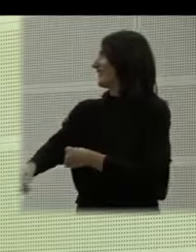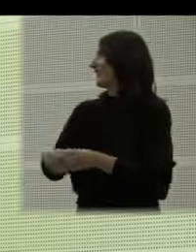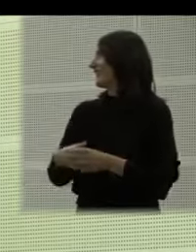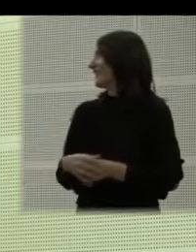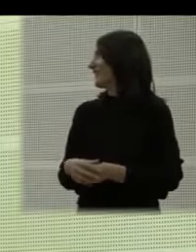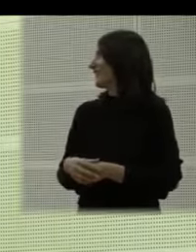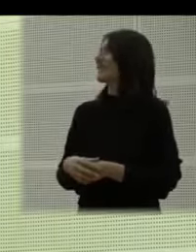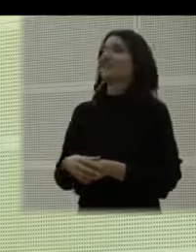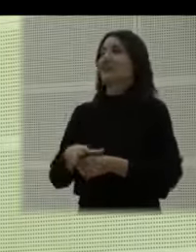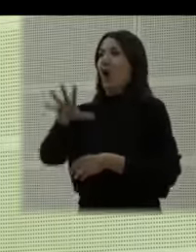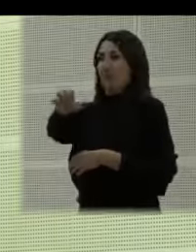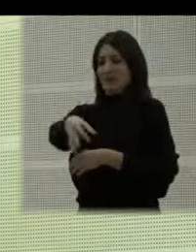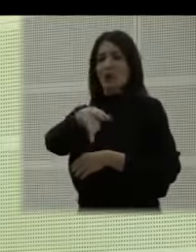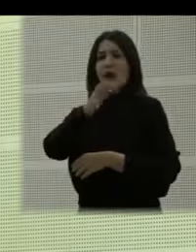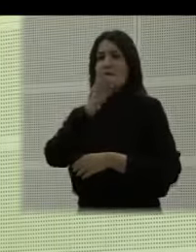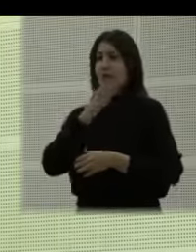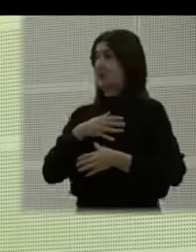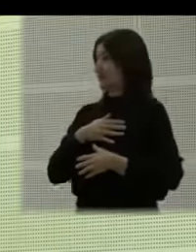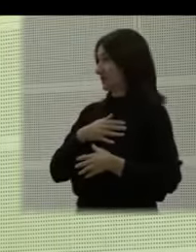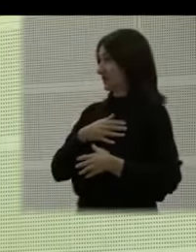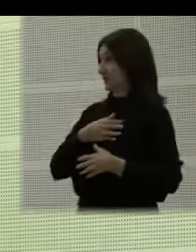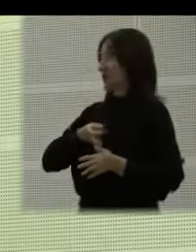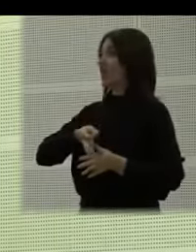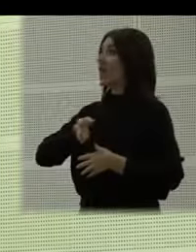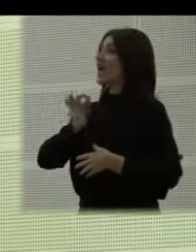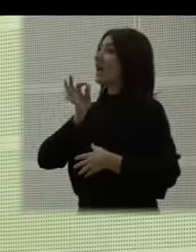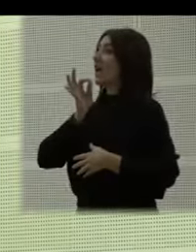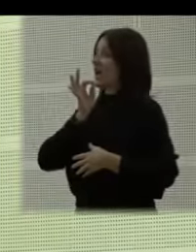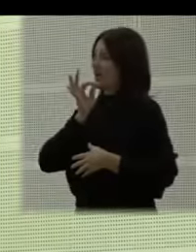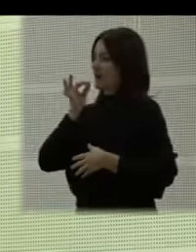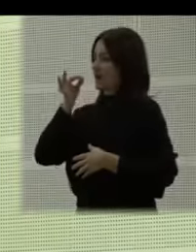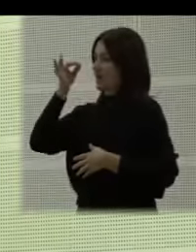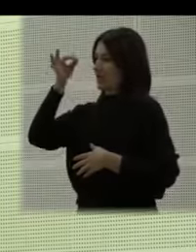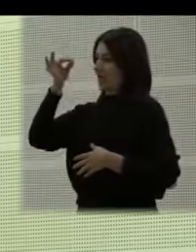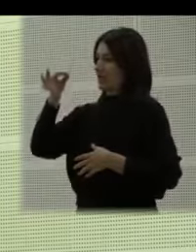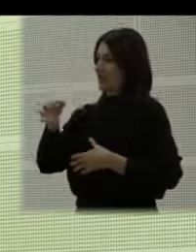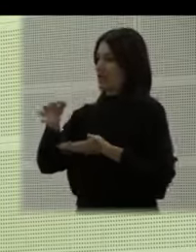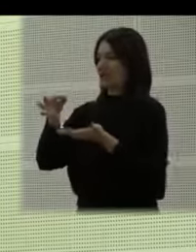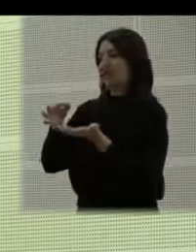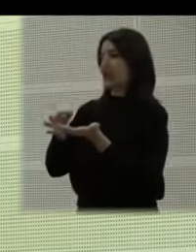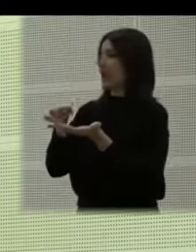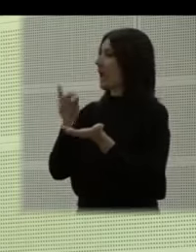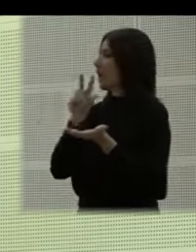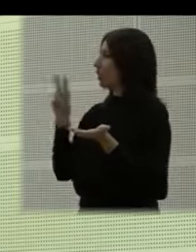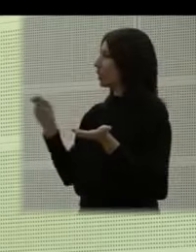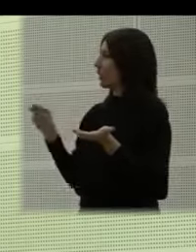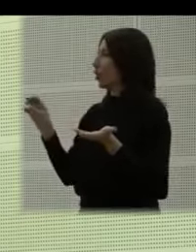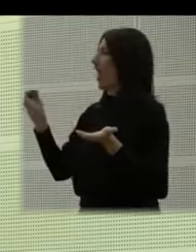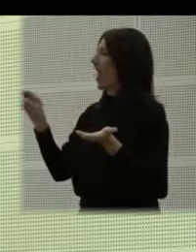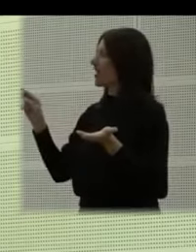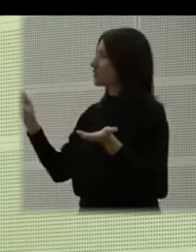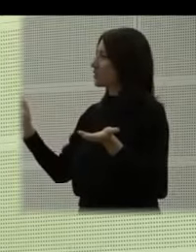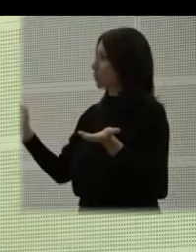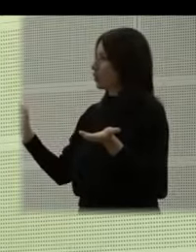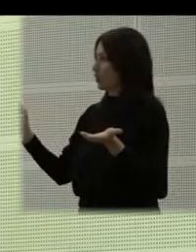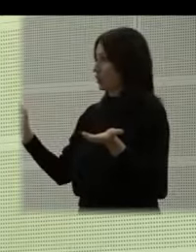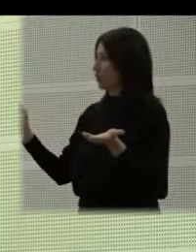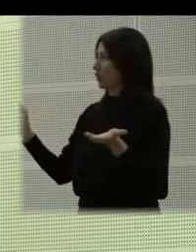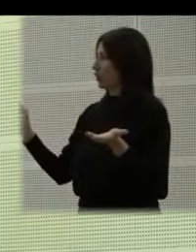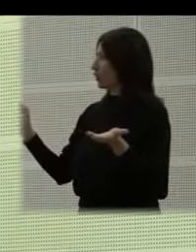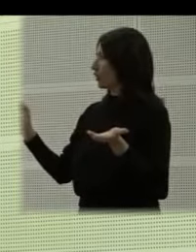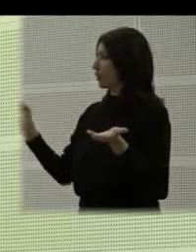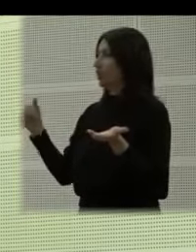Ho preso il caffè, ho posato la tazzina e gli ho detto, Enzo, io